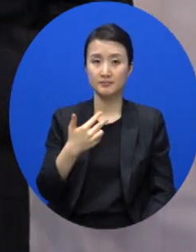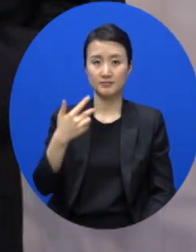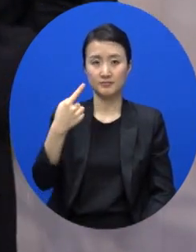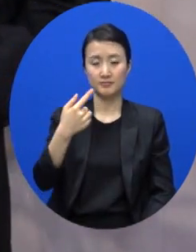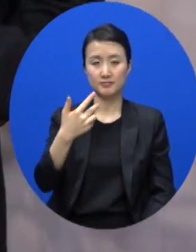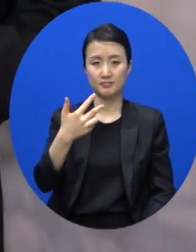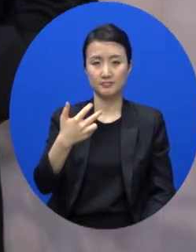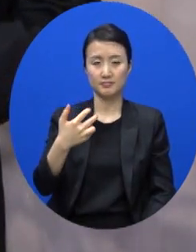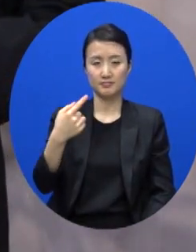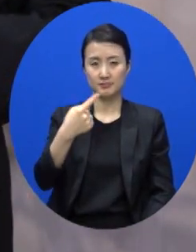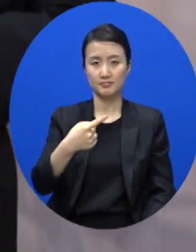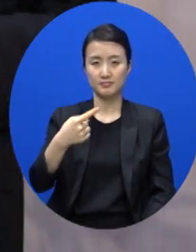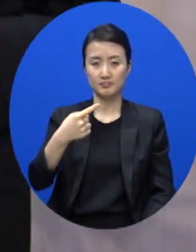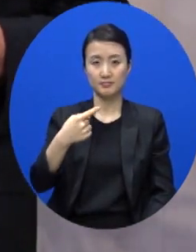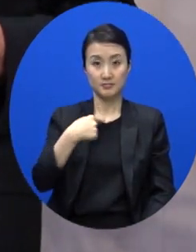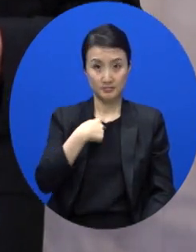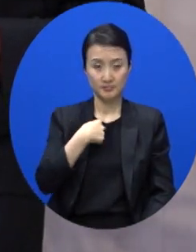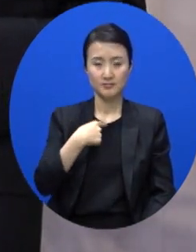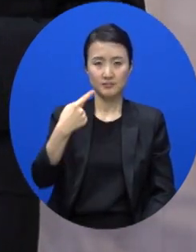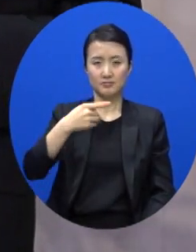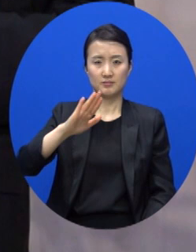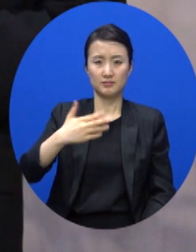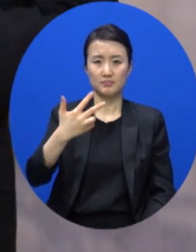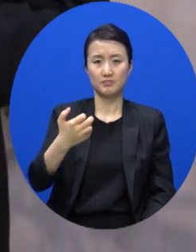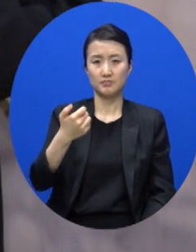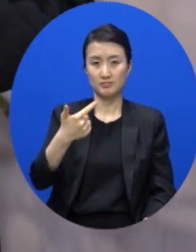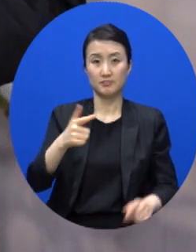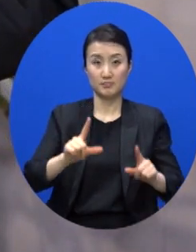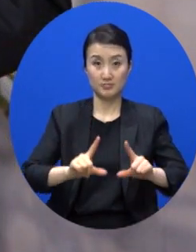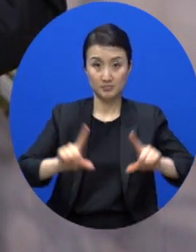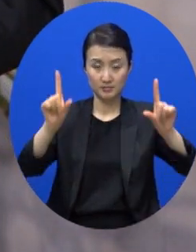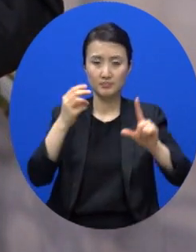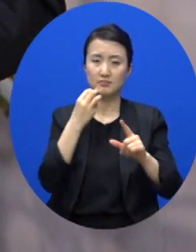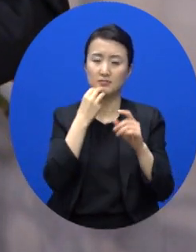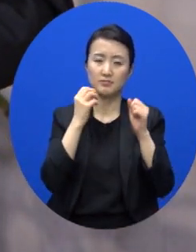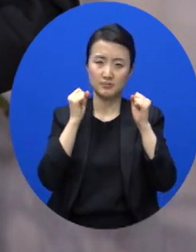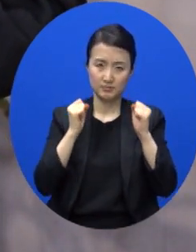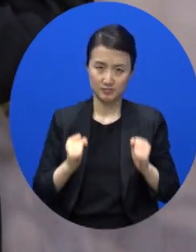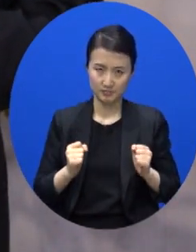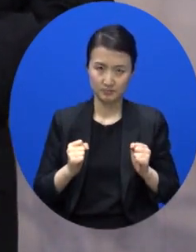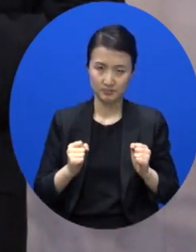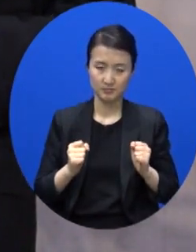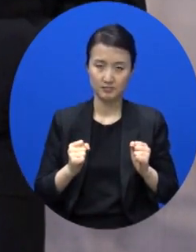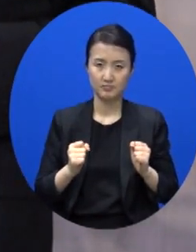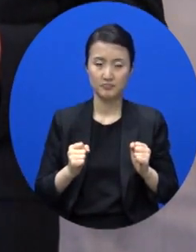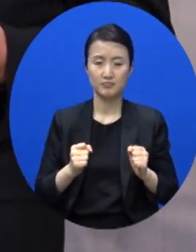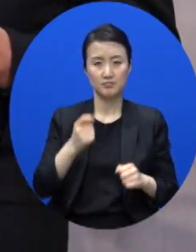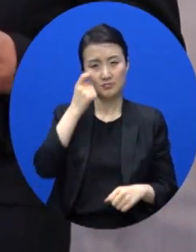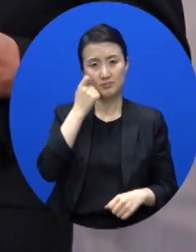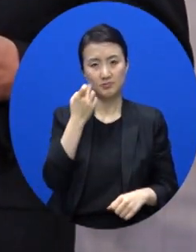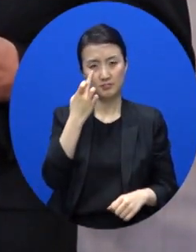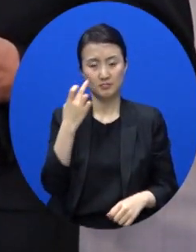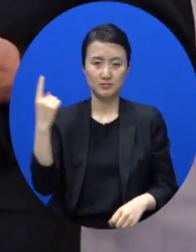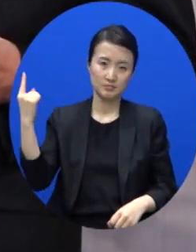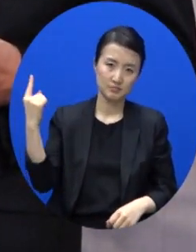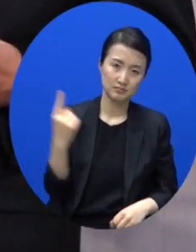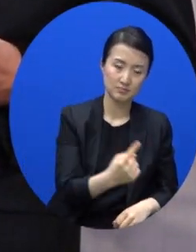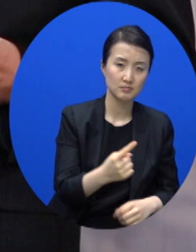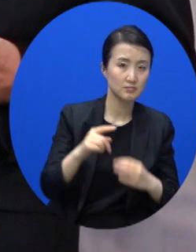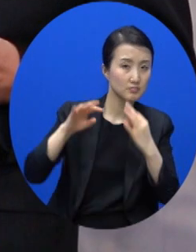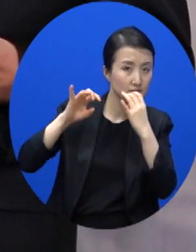76년도 서울에 있다가 77년도 울산에 연주차 내놨다가